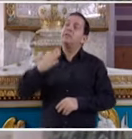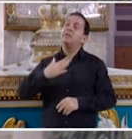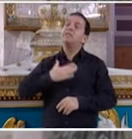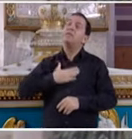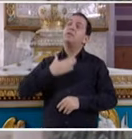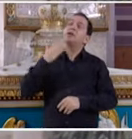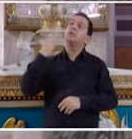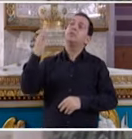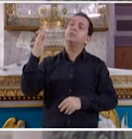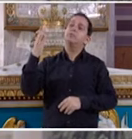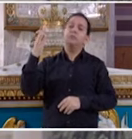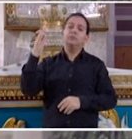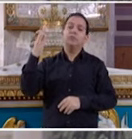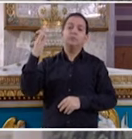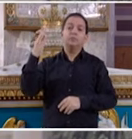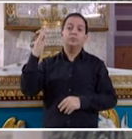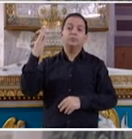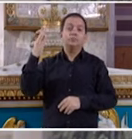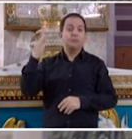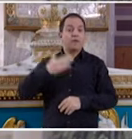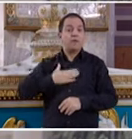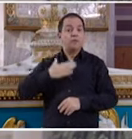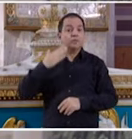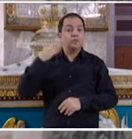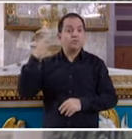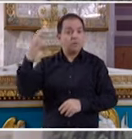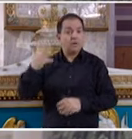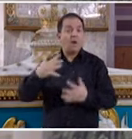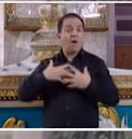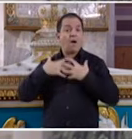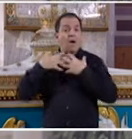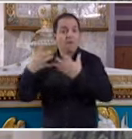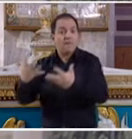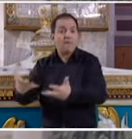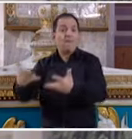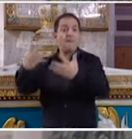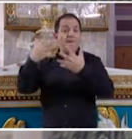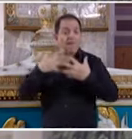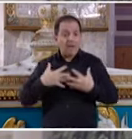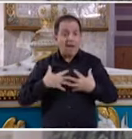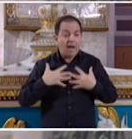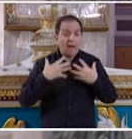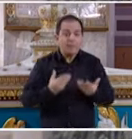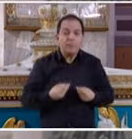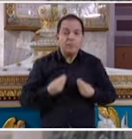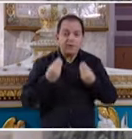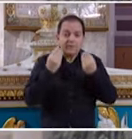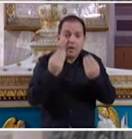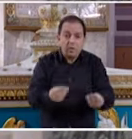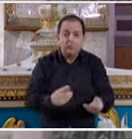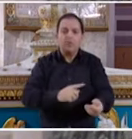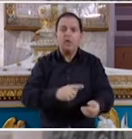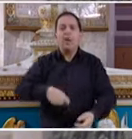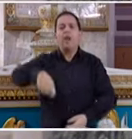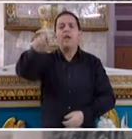ευχαριστώσι». Ευχαριστή σας έπραξε την πράξη της αγάπης, αυτό που μας παρέδωσε, τη Θεία Ευχαριστία. Δηλαδή,